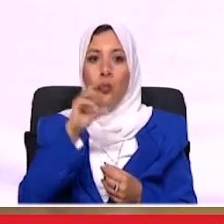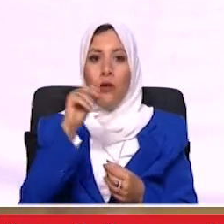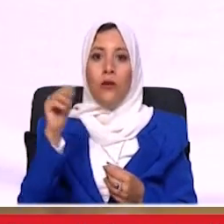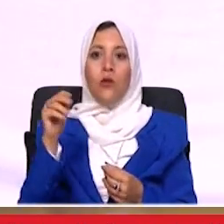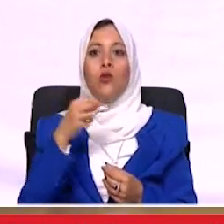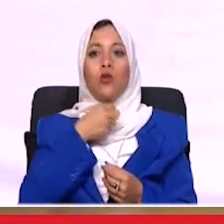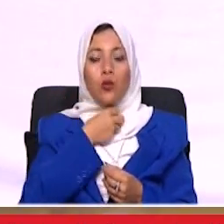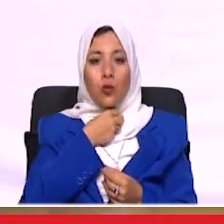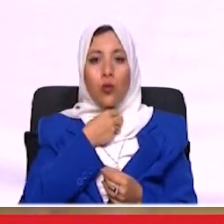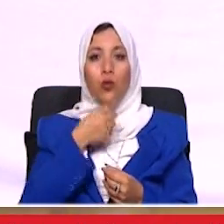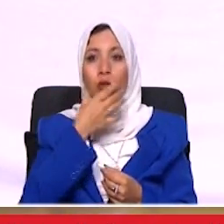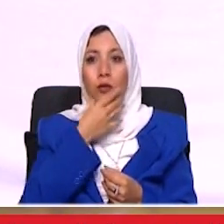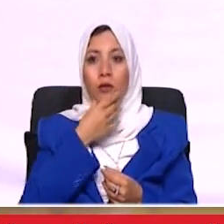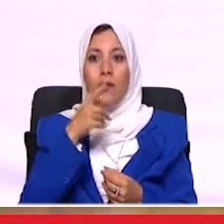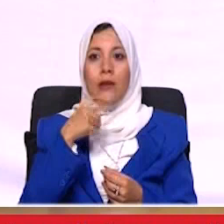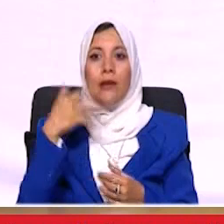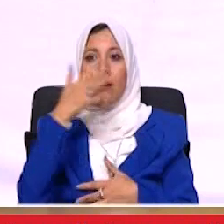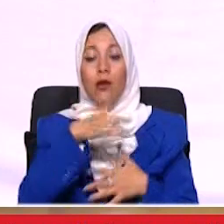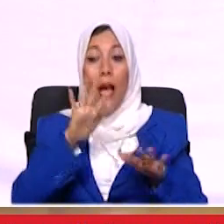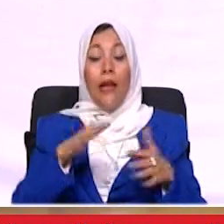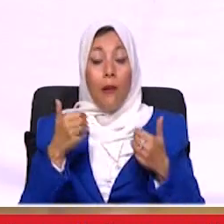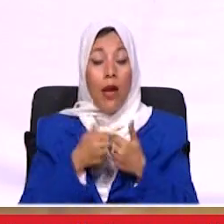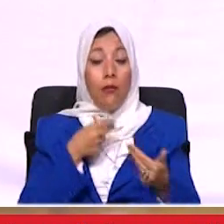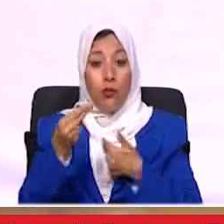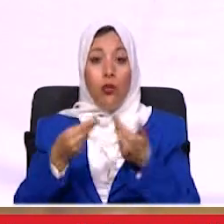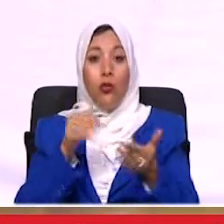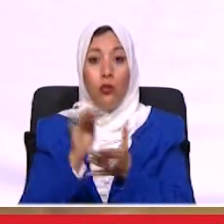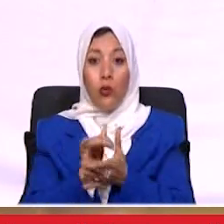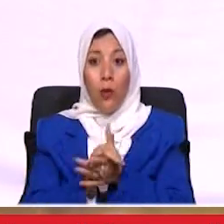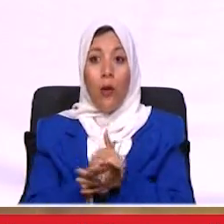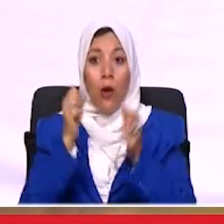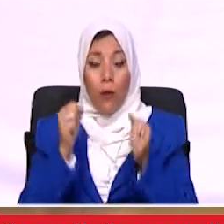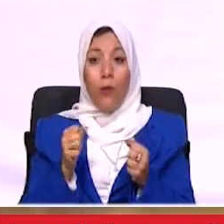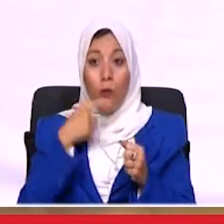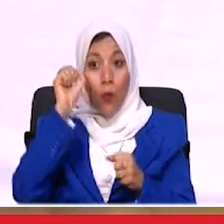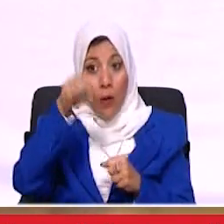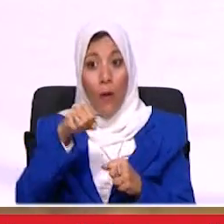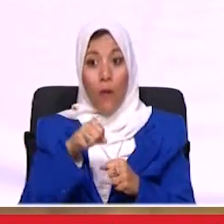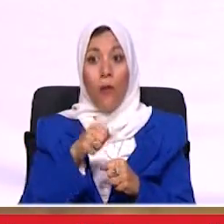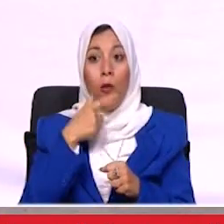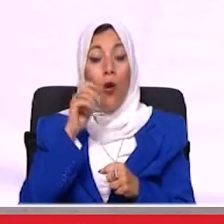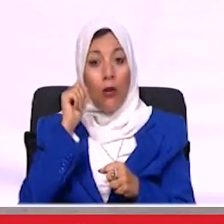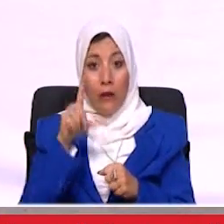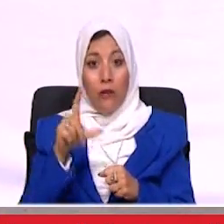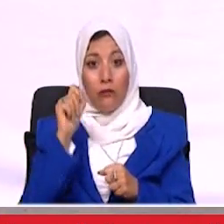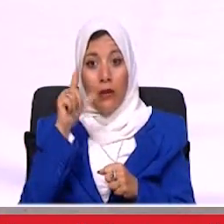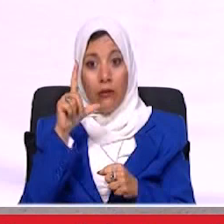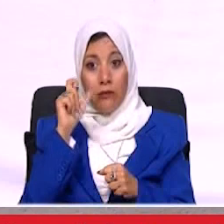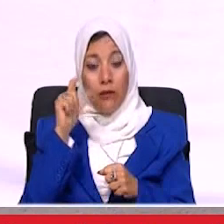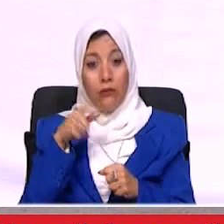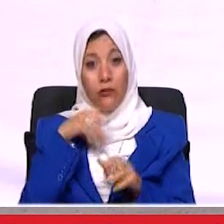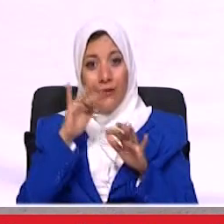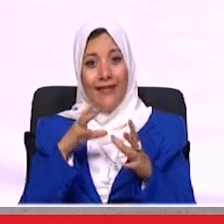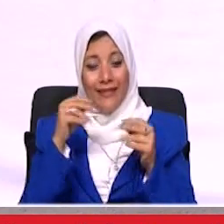يعني على الاقل صوتي، وبعدين تأثرت بيه كتير في لقاءاتك مع واضح كمان. ده